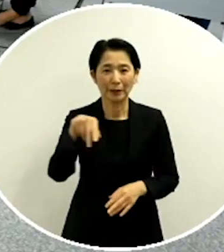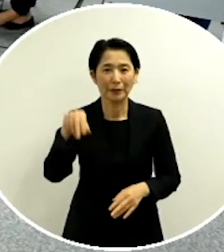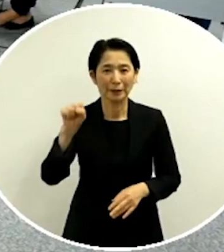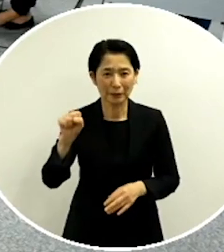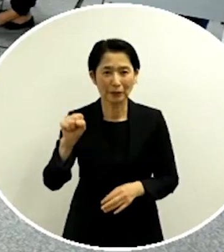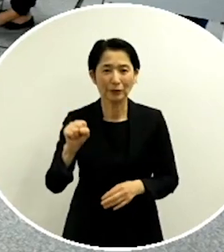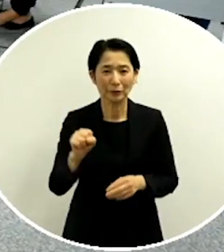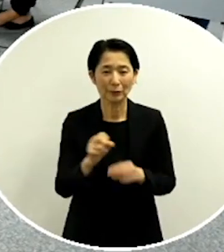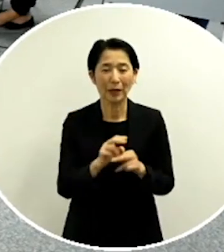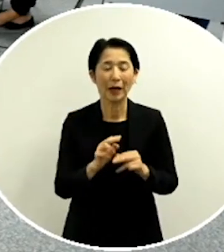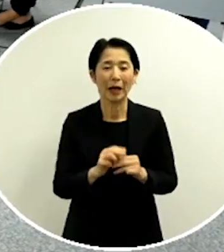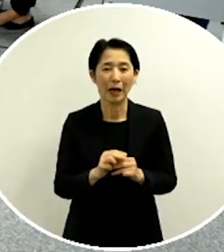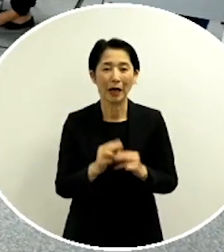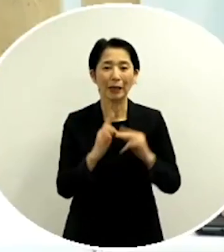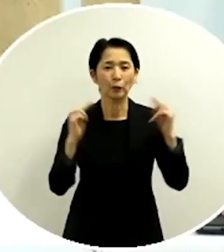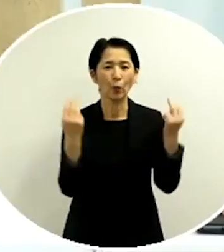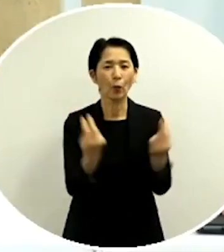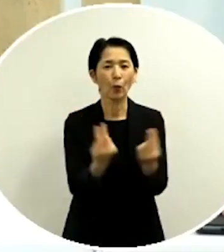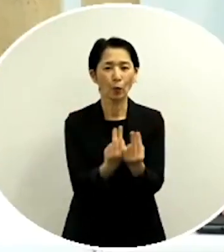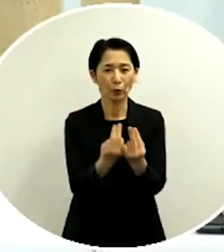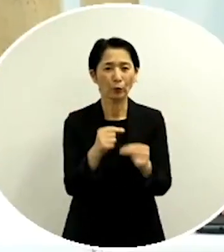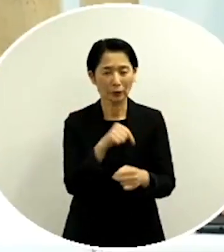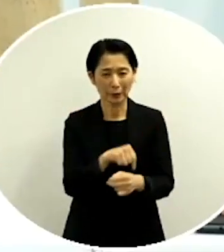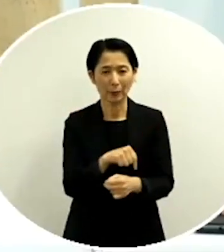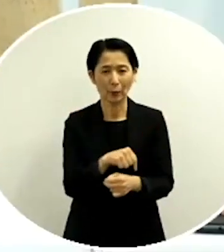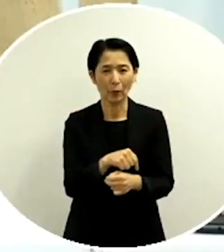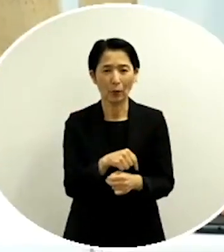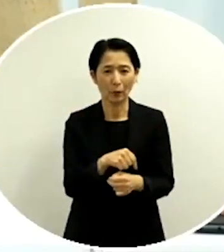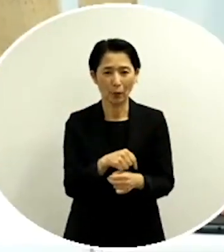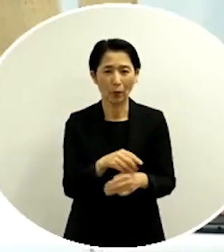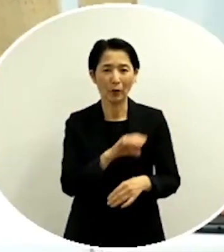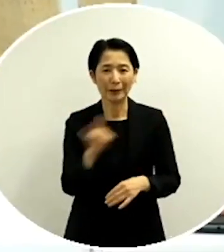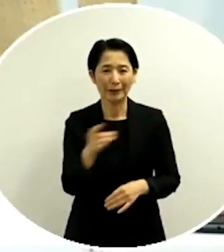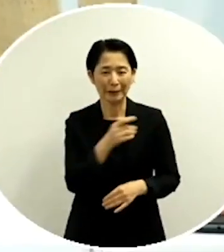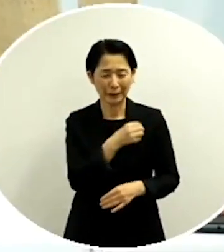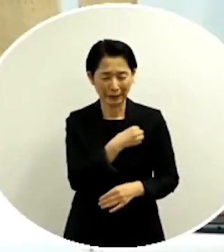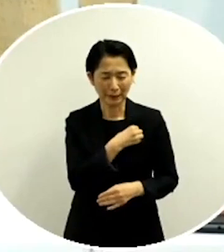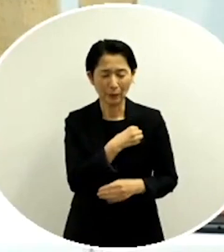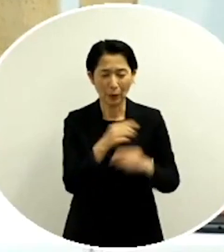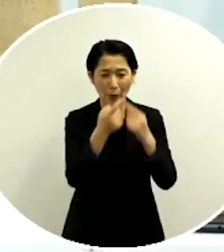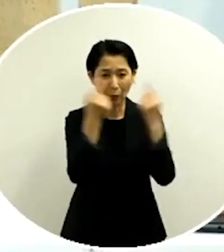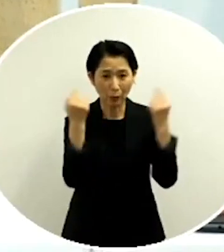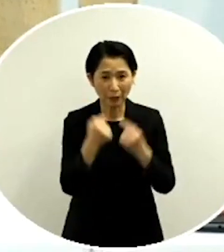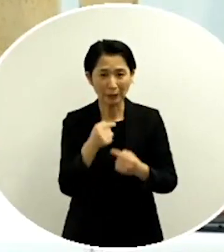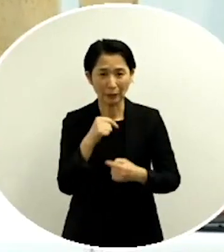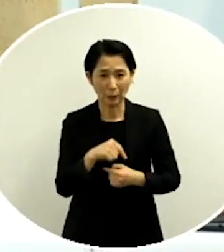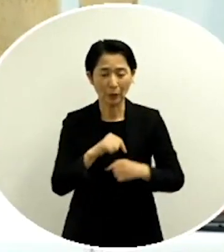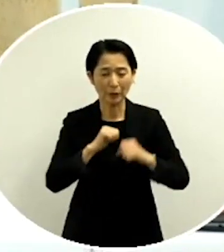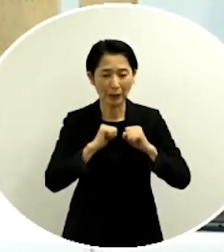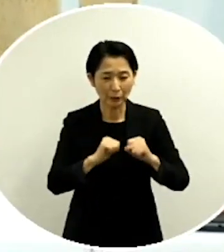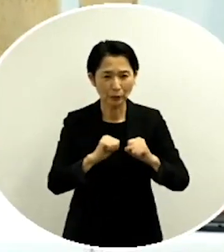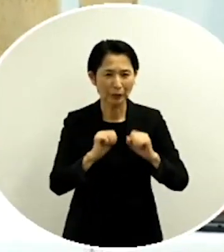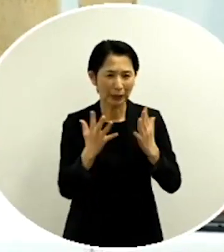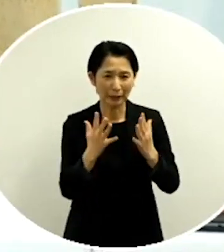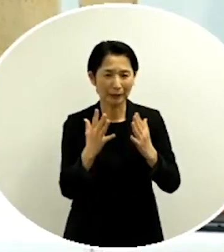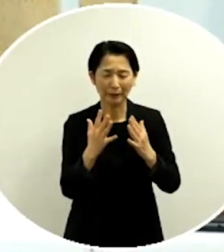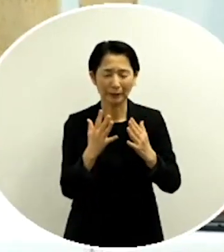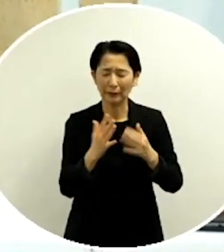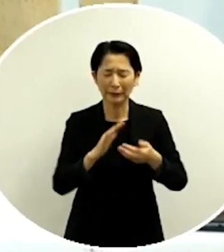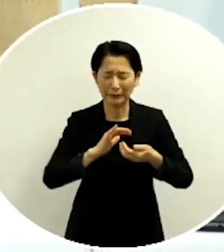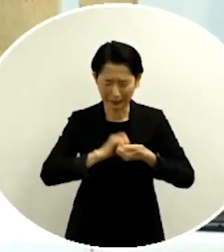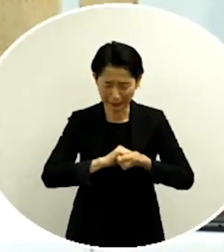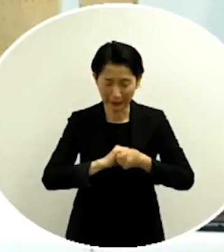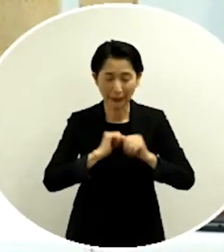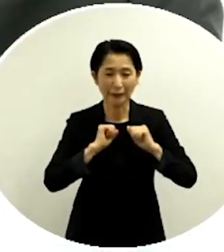は正答としてもあるいは議員個人候補者としてもやるかやらないかじゃなくて必ず